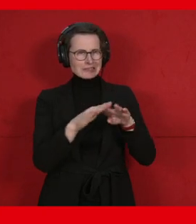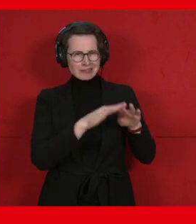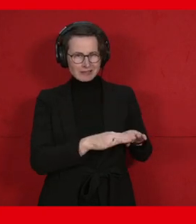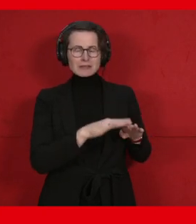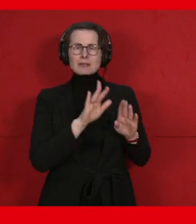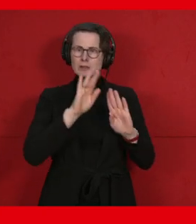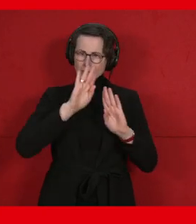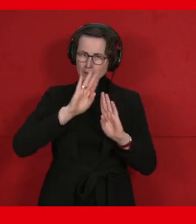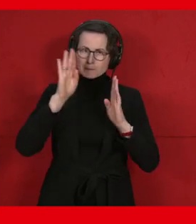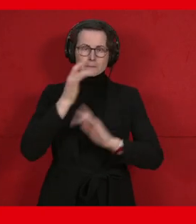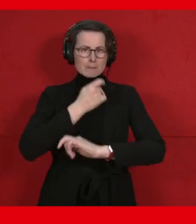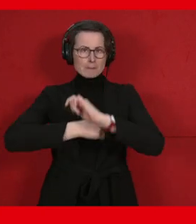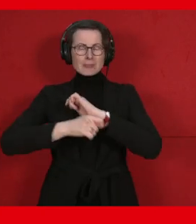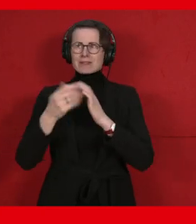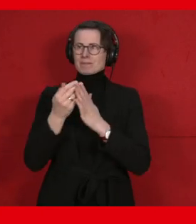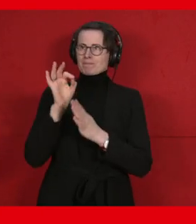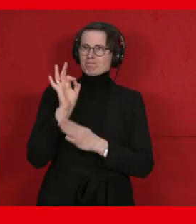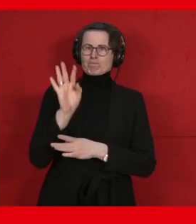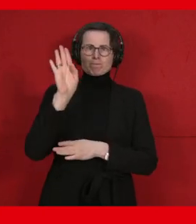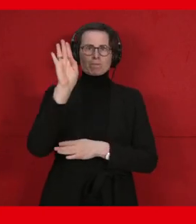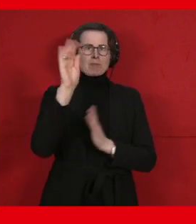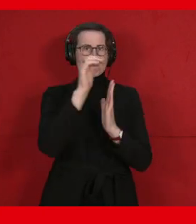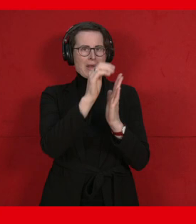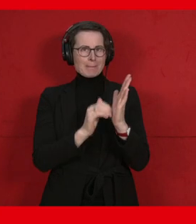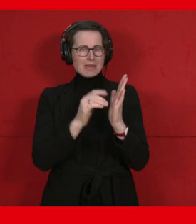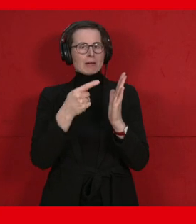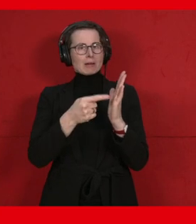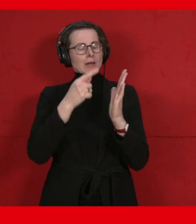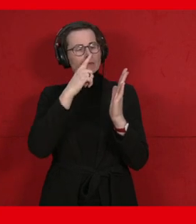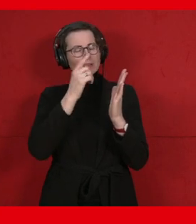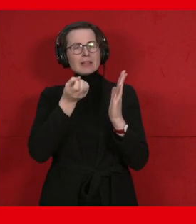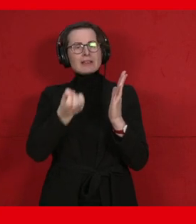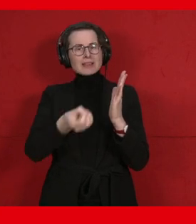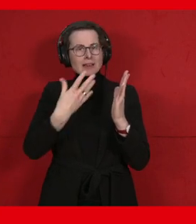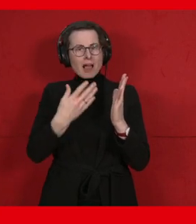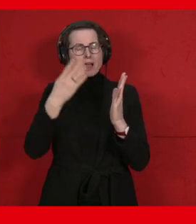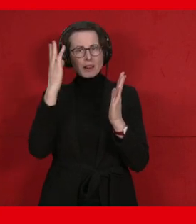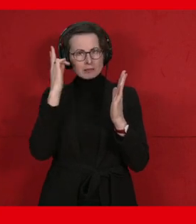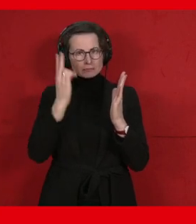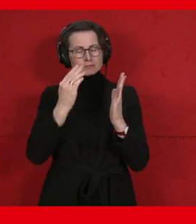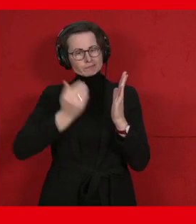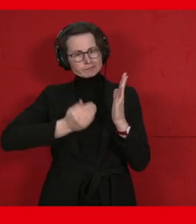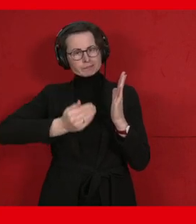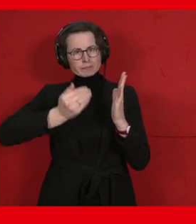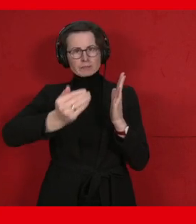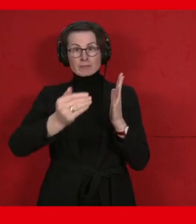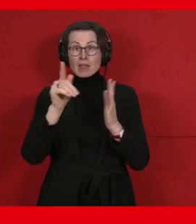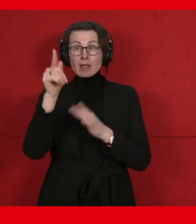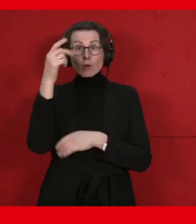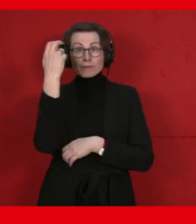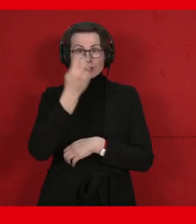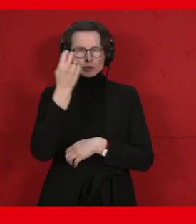Papier und den missionsorientierten Signalen. Hier wird der Versuch unternommen, auch Pfade, die man in der Vergangenheit